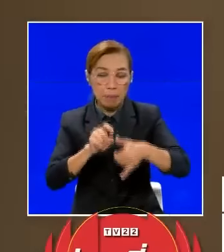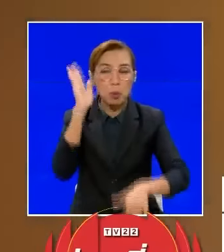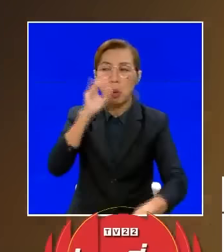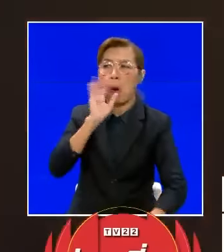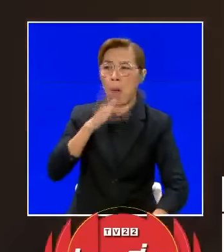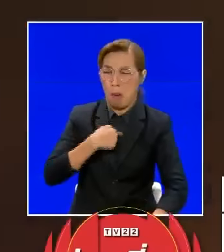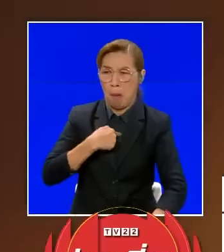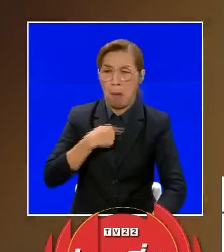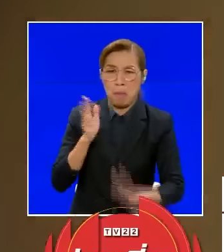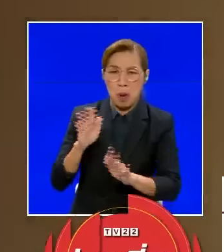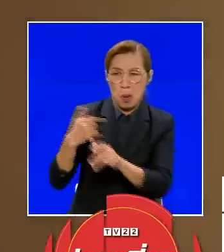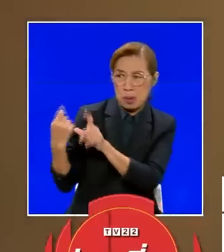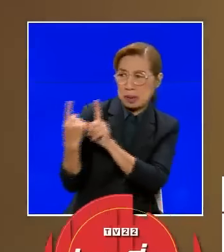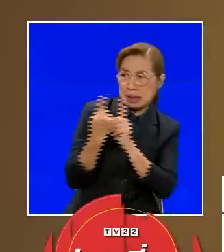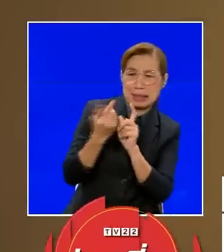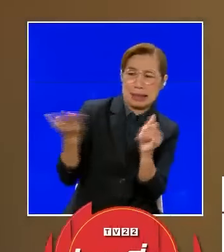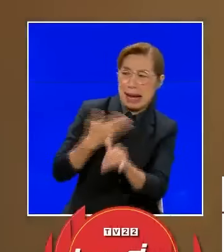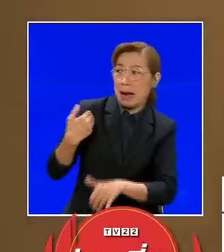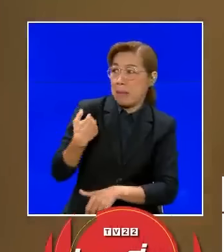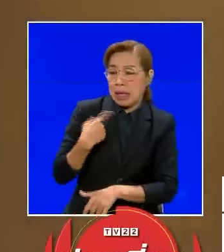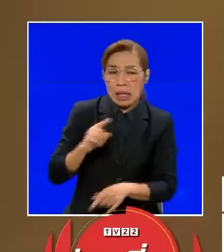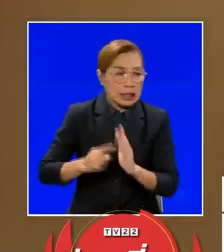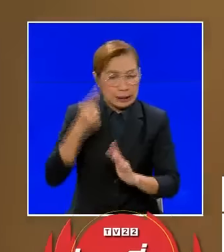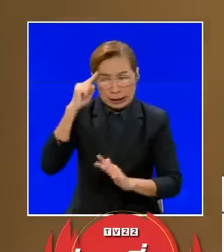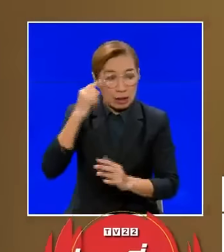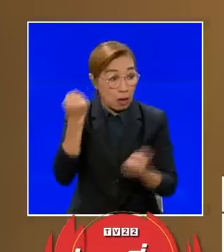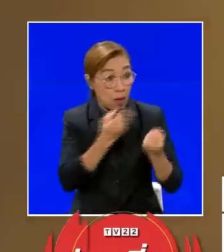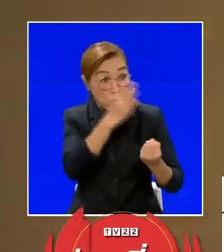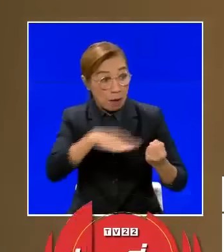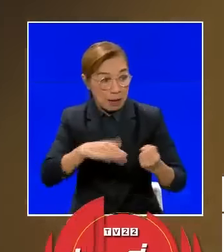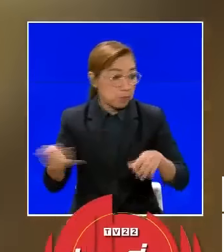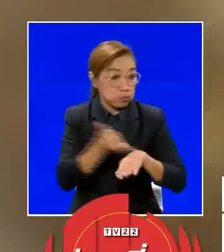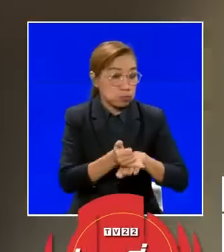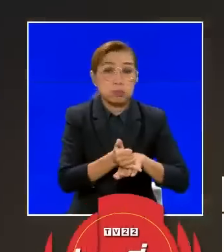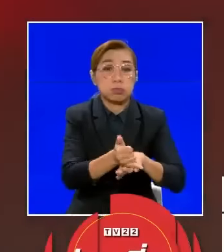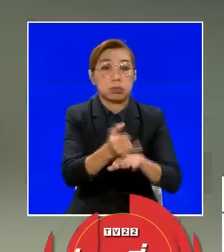นจะตามฆ่าเขาก็เลยเริ่มจากไปขโมยกระบะคนอื่นก่อน